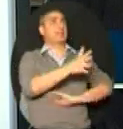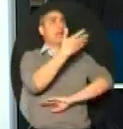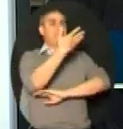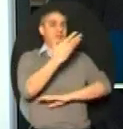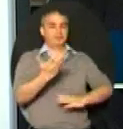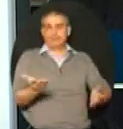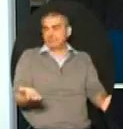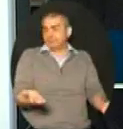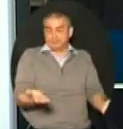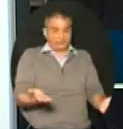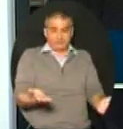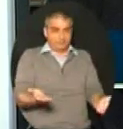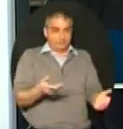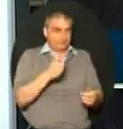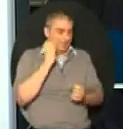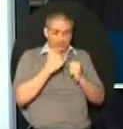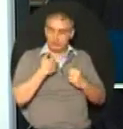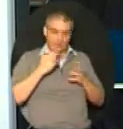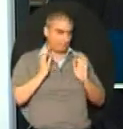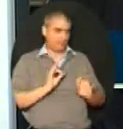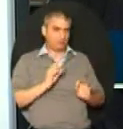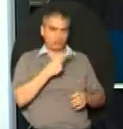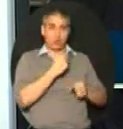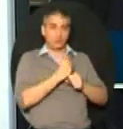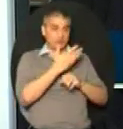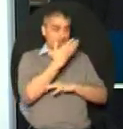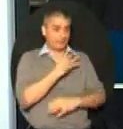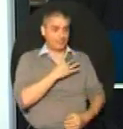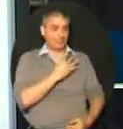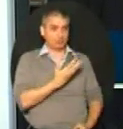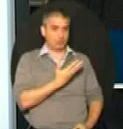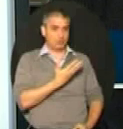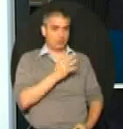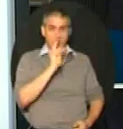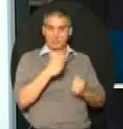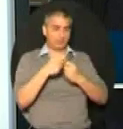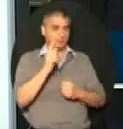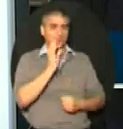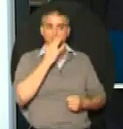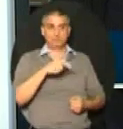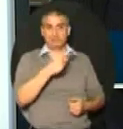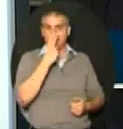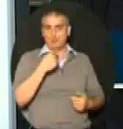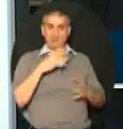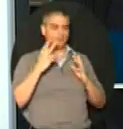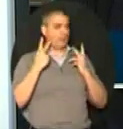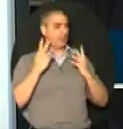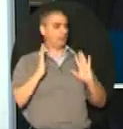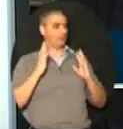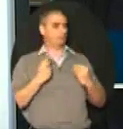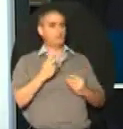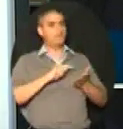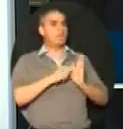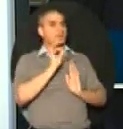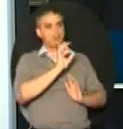במדינה, זה דבר שהוא קשה לי ביותר, שנעשה במדינה שלי, כלפי ארגון של צעירים בעיני ערכיים, שיש להם